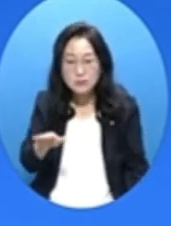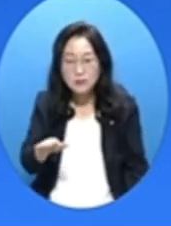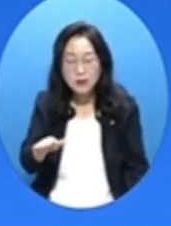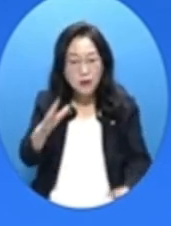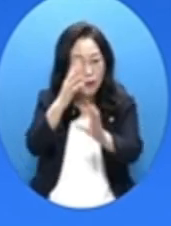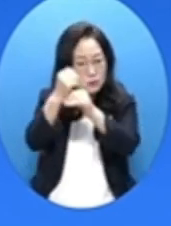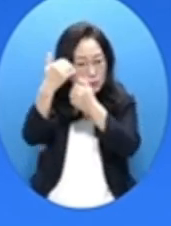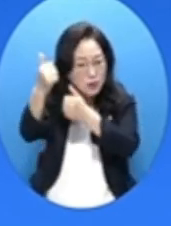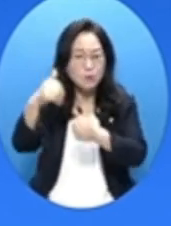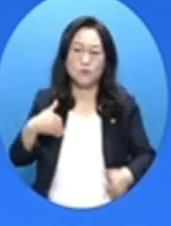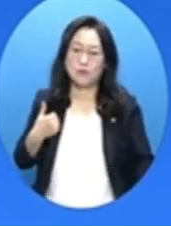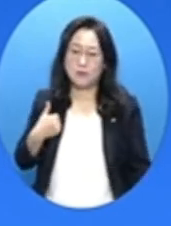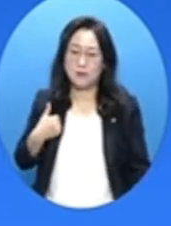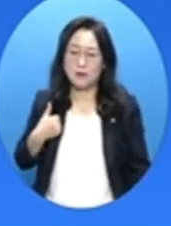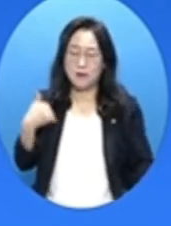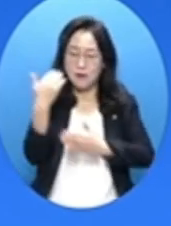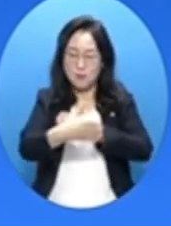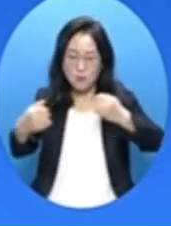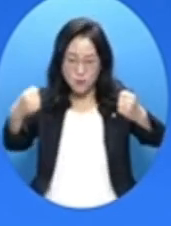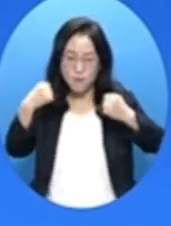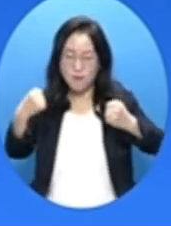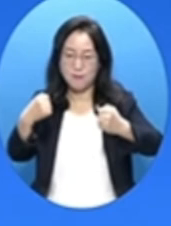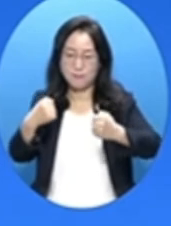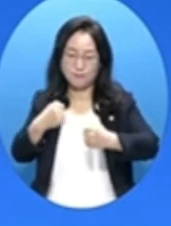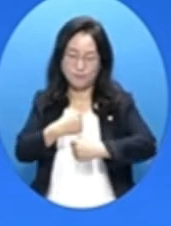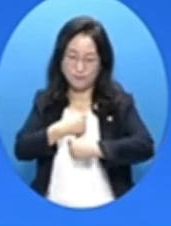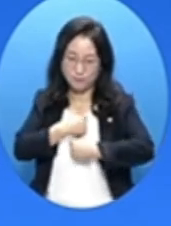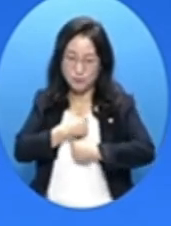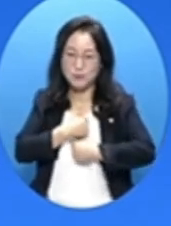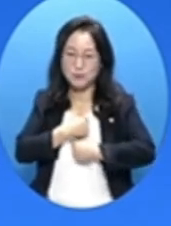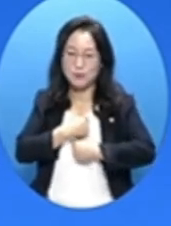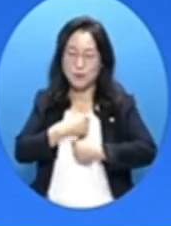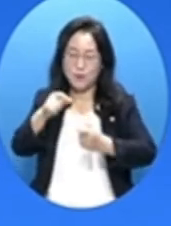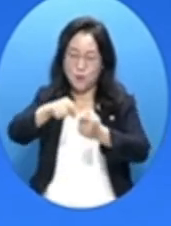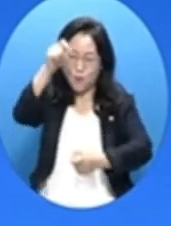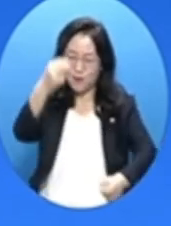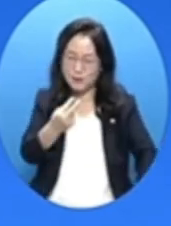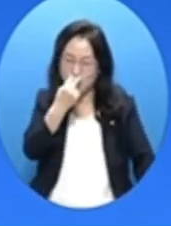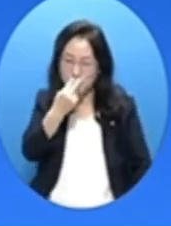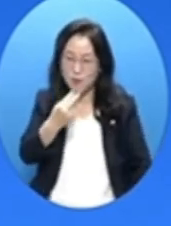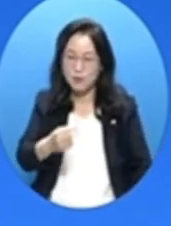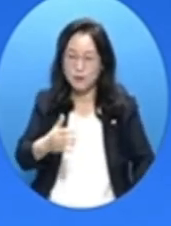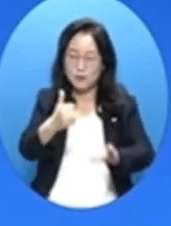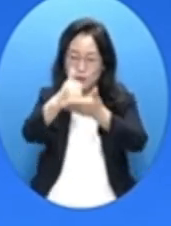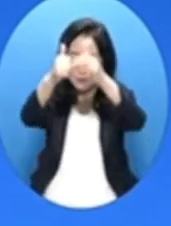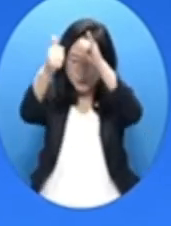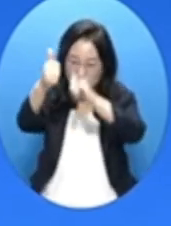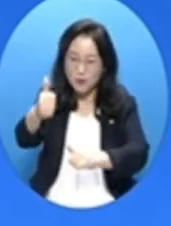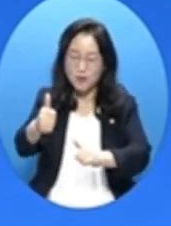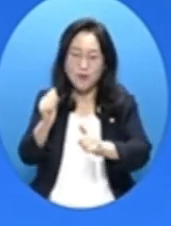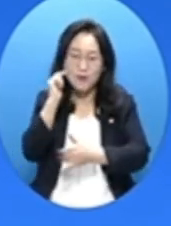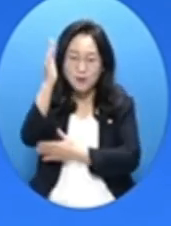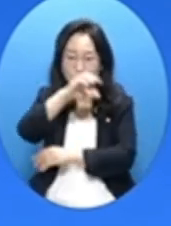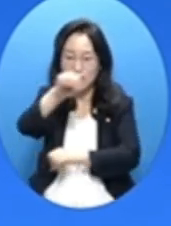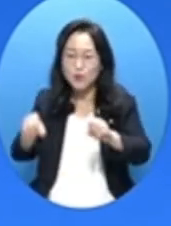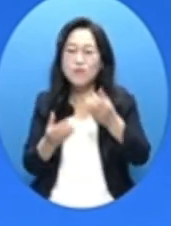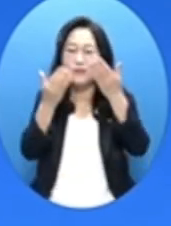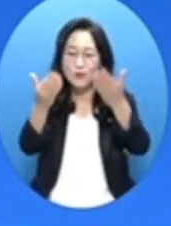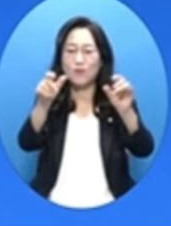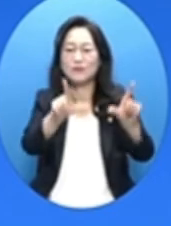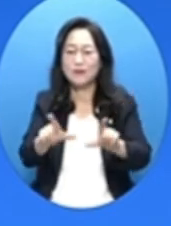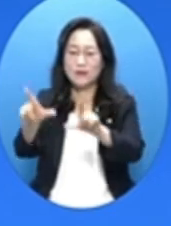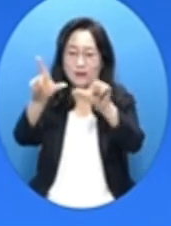바라기는 건강한 몸으로 오래오래 사시면서 주님을 열심히 하시고 하나님께 영광 돌리며 살아가는 여러분 모두가